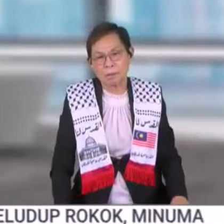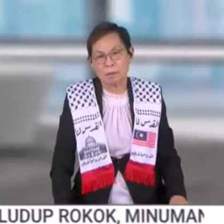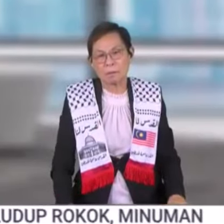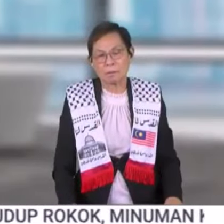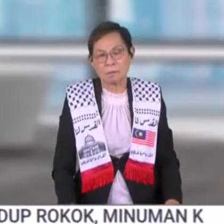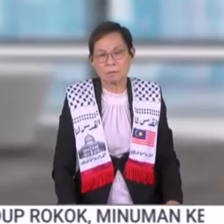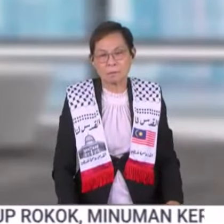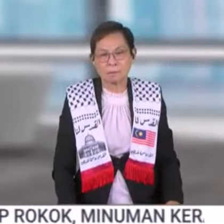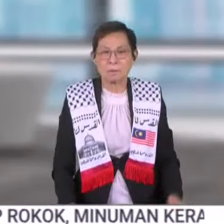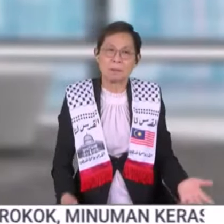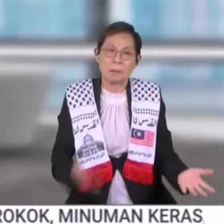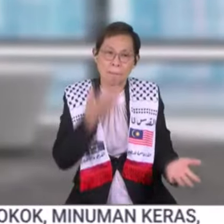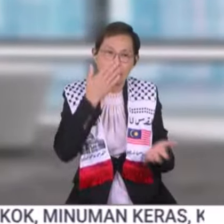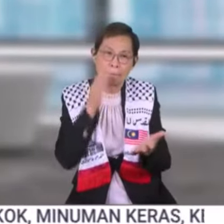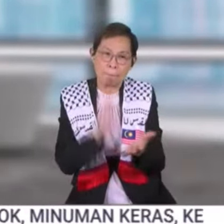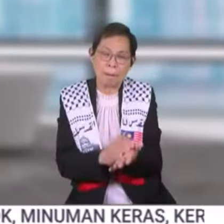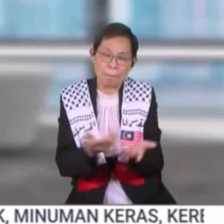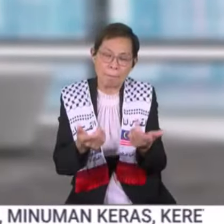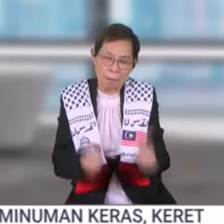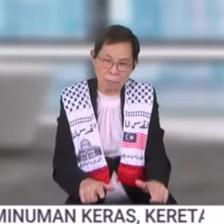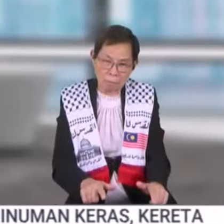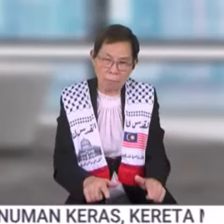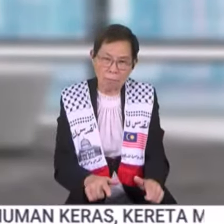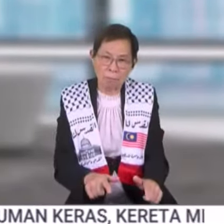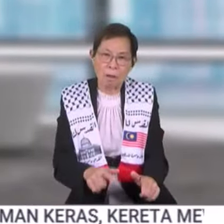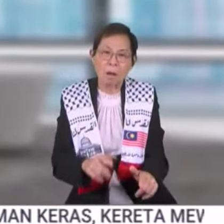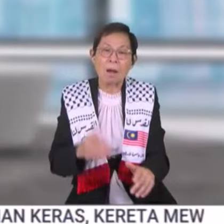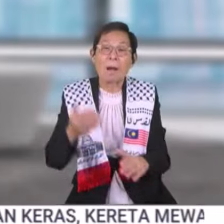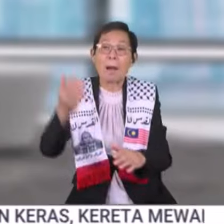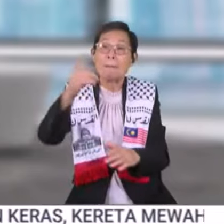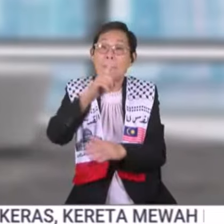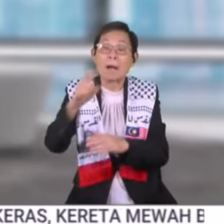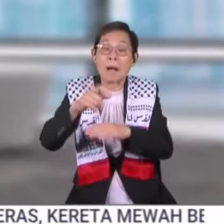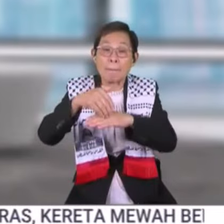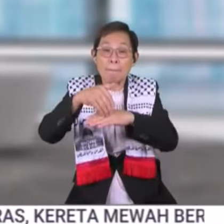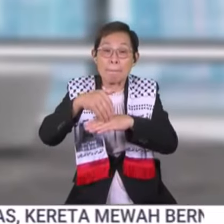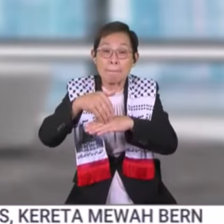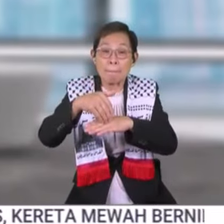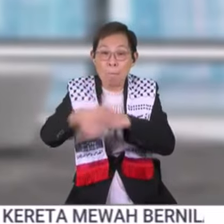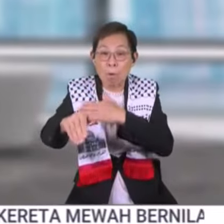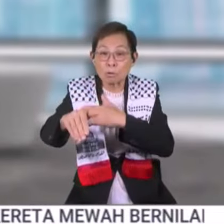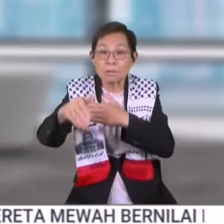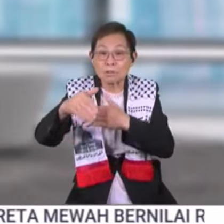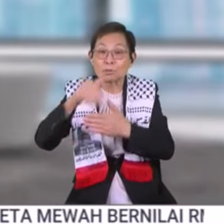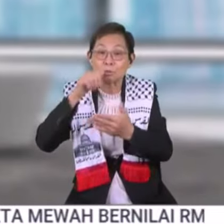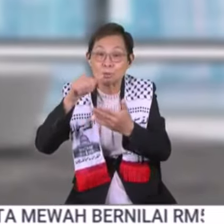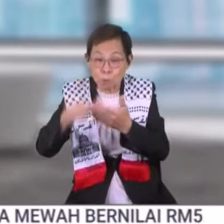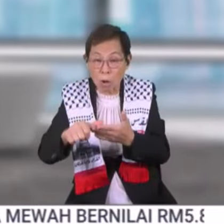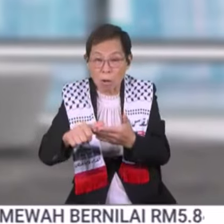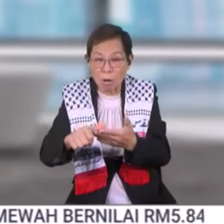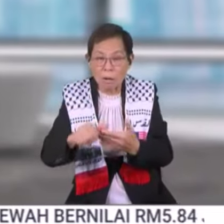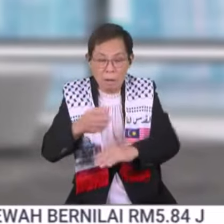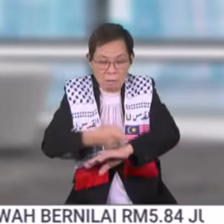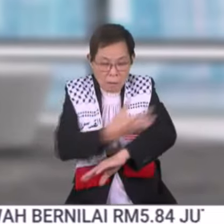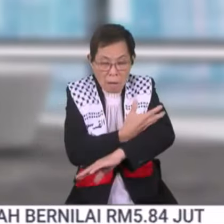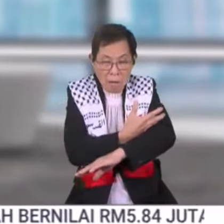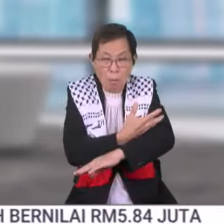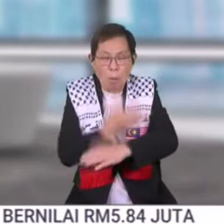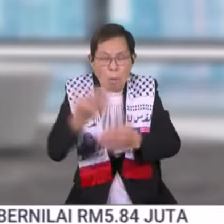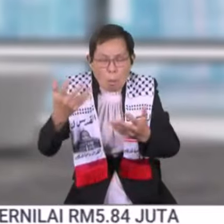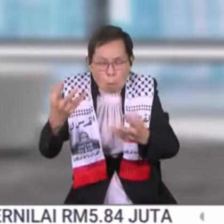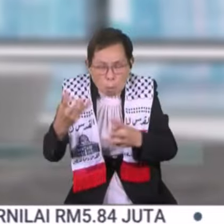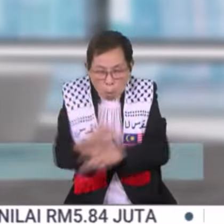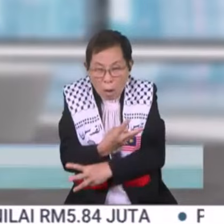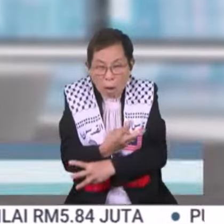Bagaikan jatuh ditimpa tangga, penderitaan ditanggung bekas posmen yang menghidap kanser tulang kini semakin berat apabila disahkan